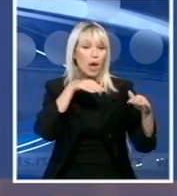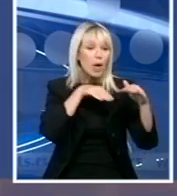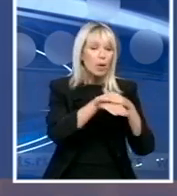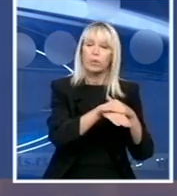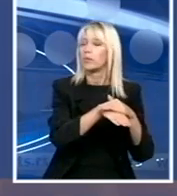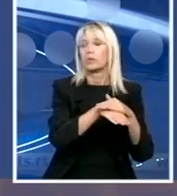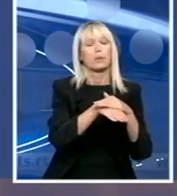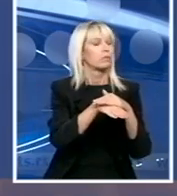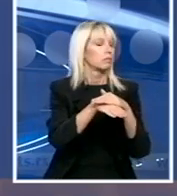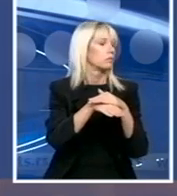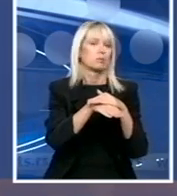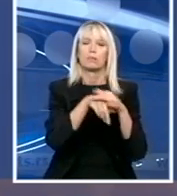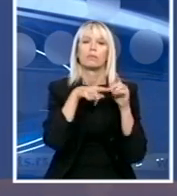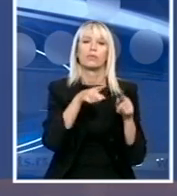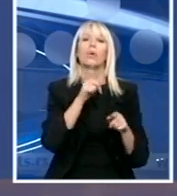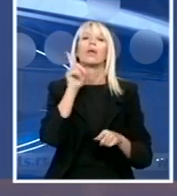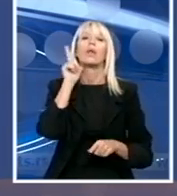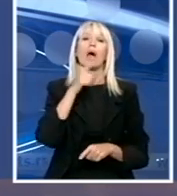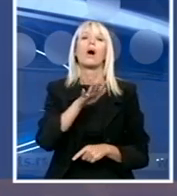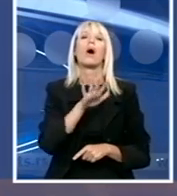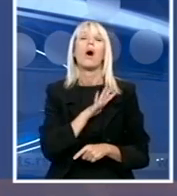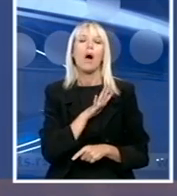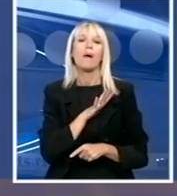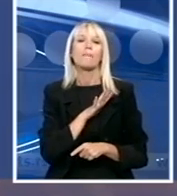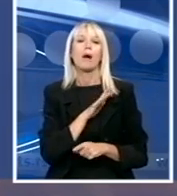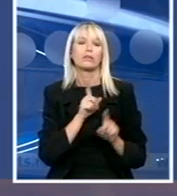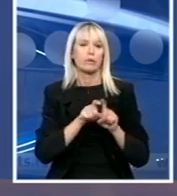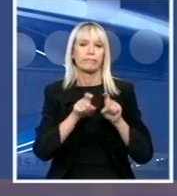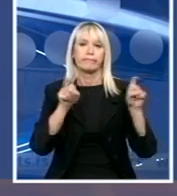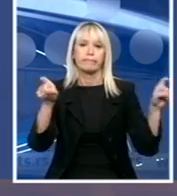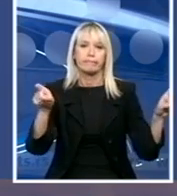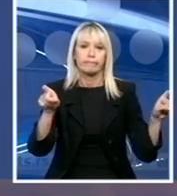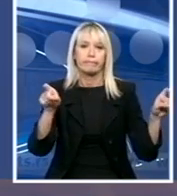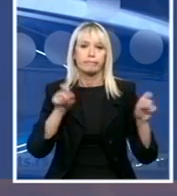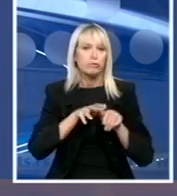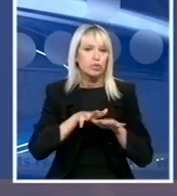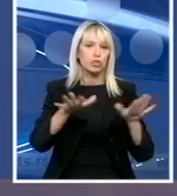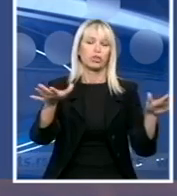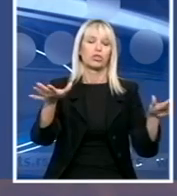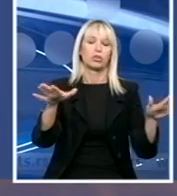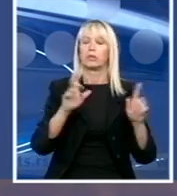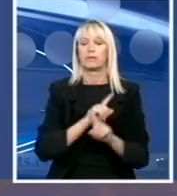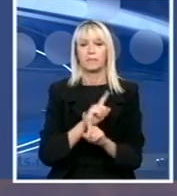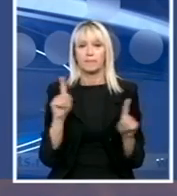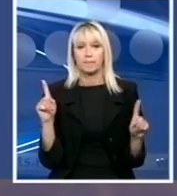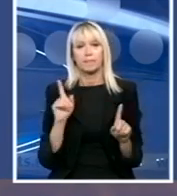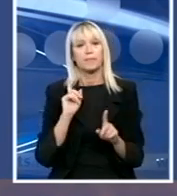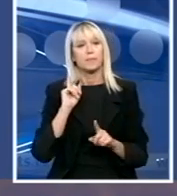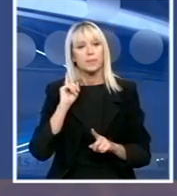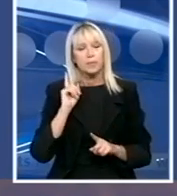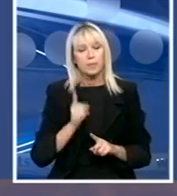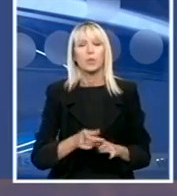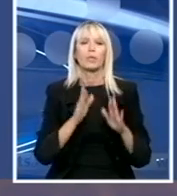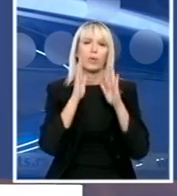jesu mesta visokog rizika za prenošenje infekcije i moramo u svakom momentu da